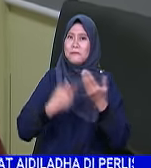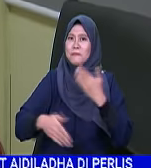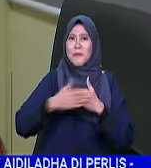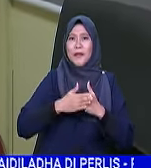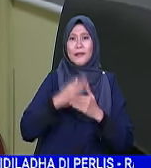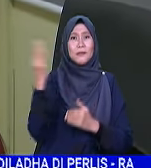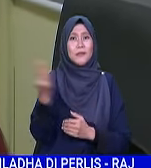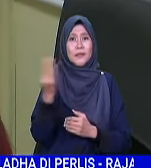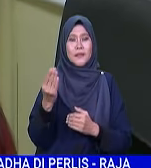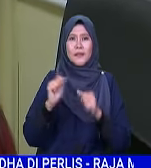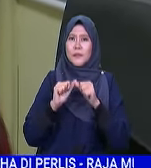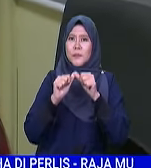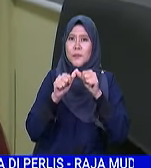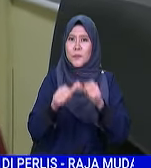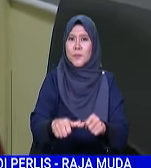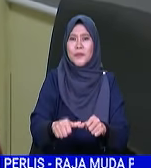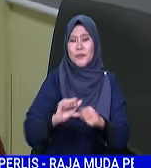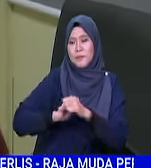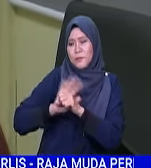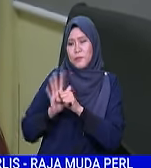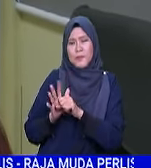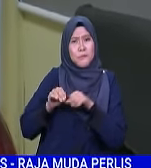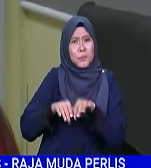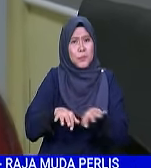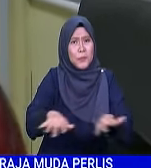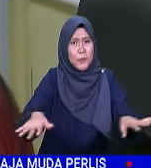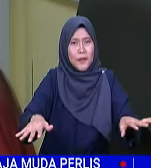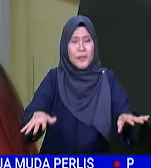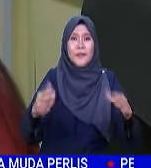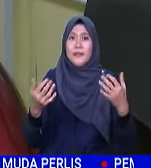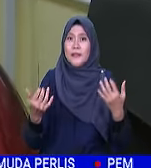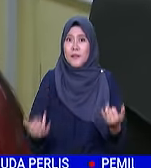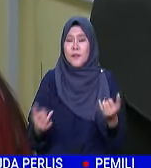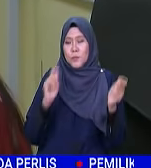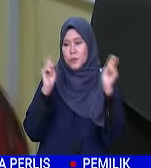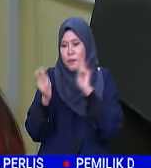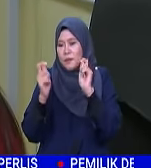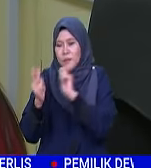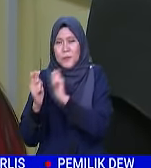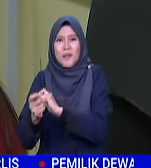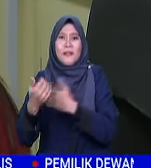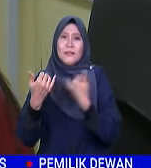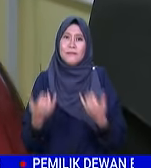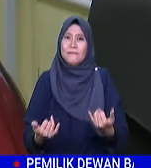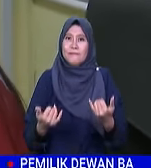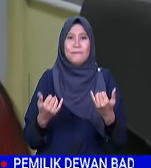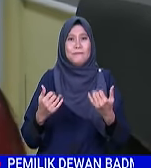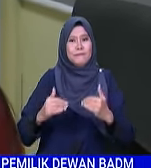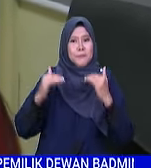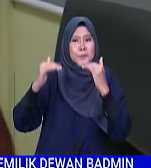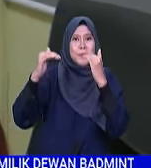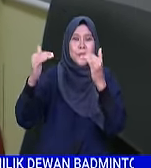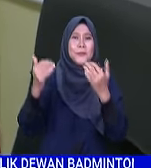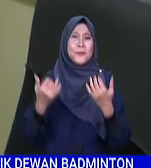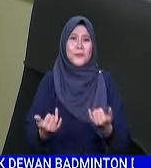kita daripada terus ditakluki COVID-19 yang merubah banyak perkara dalam kehidupan kita pada